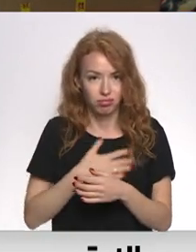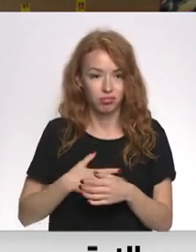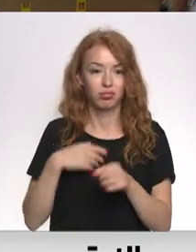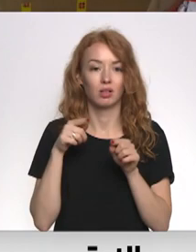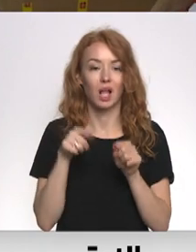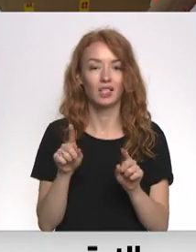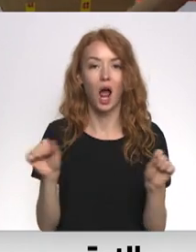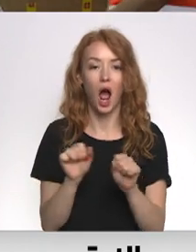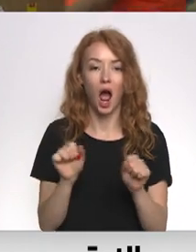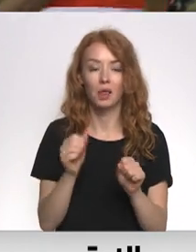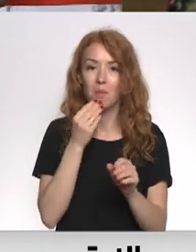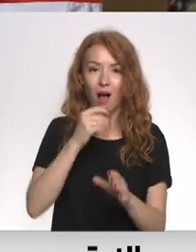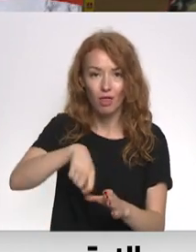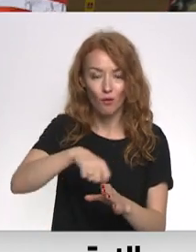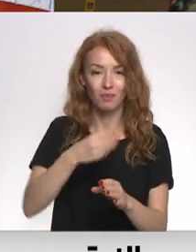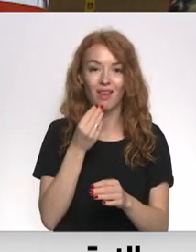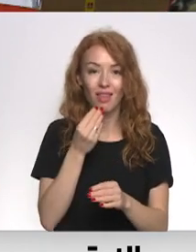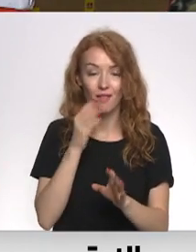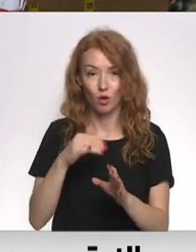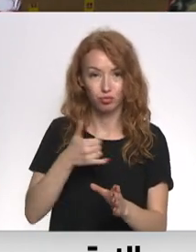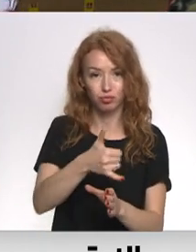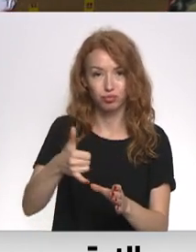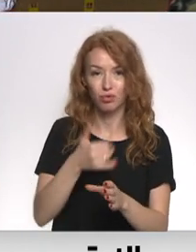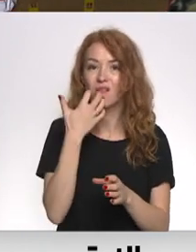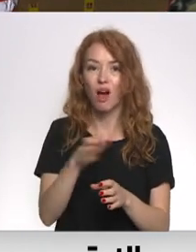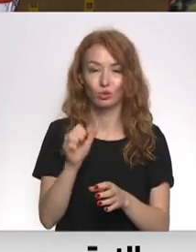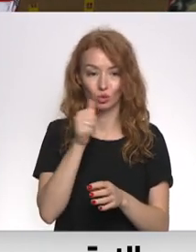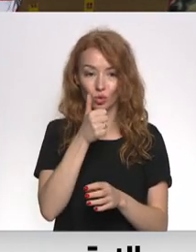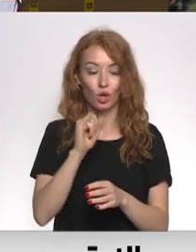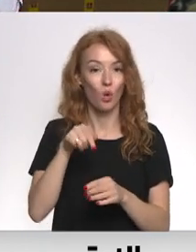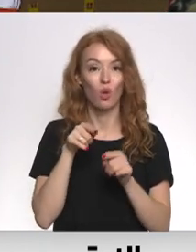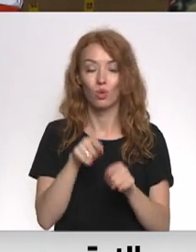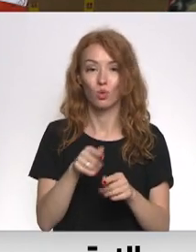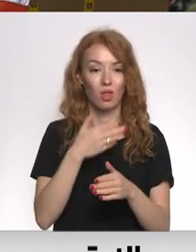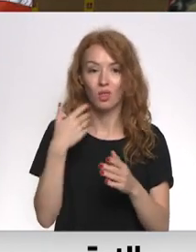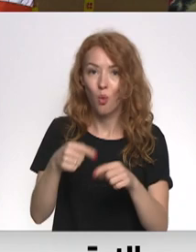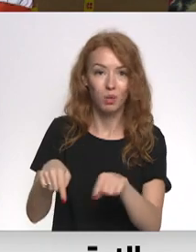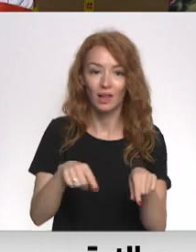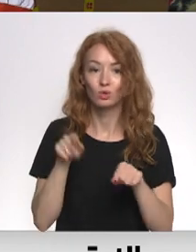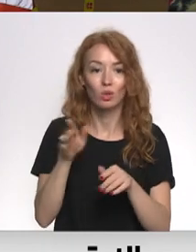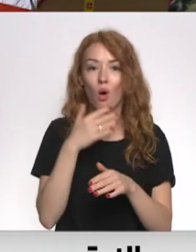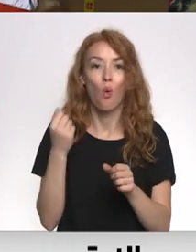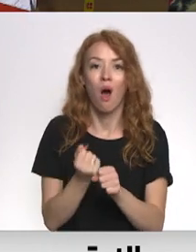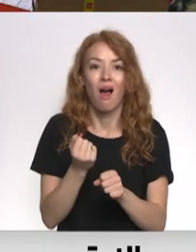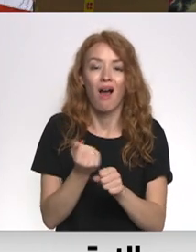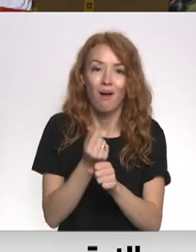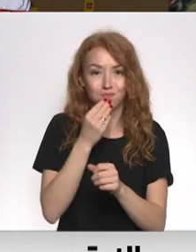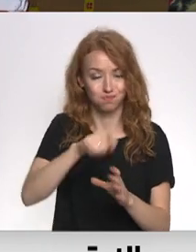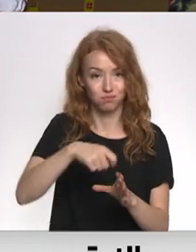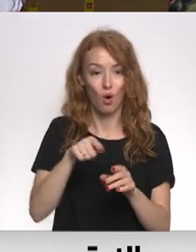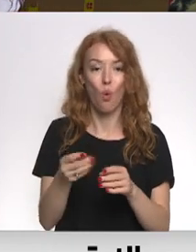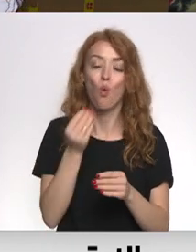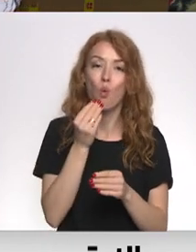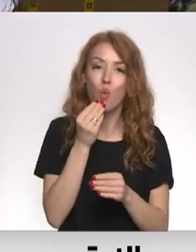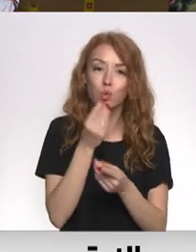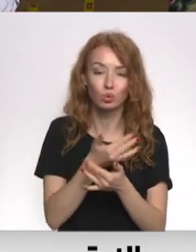ātri pagatavojams ēdiens, ko var arī apliet ar karsto ūdeni, jo tur nav plīts, tur nav ko gatavot. Tas ir